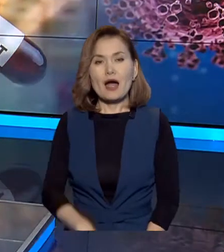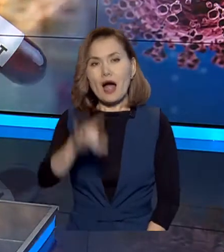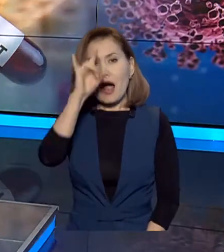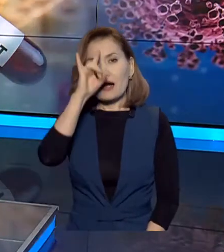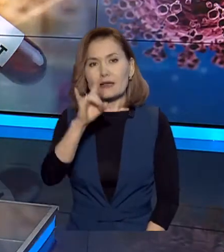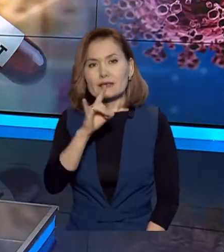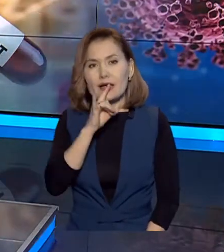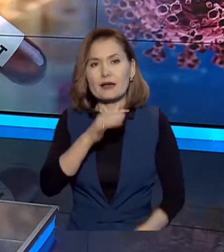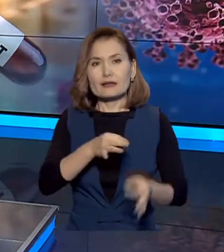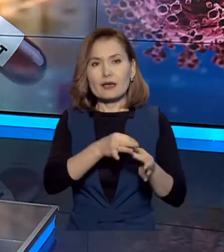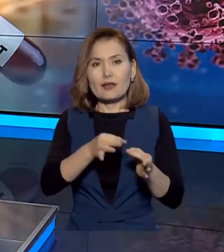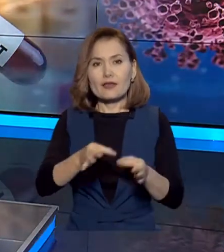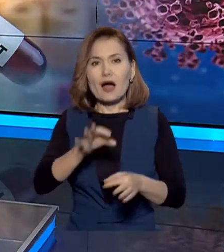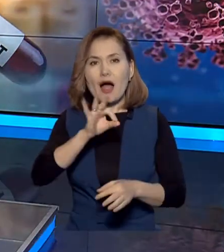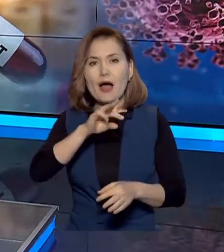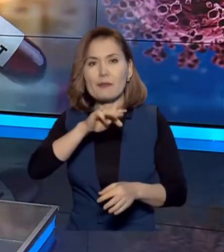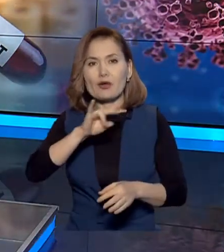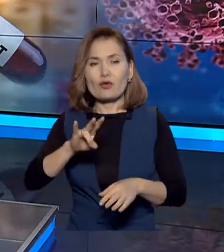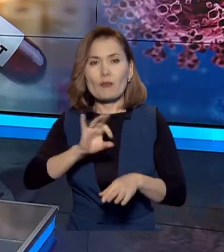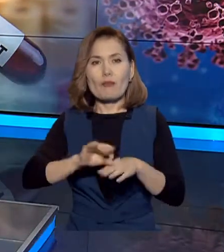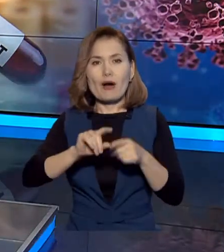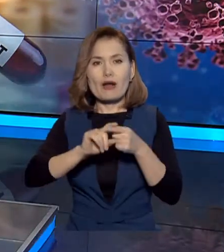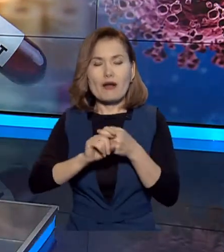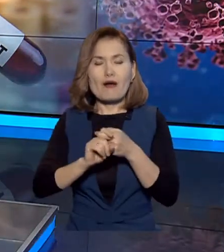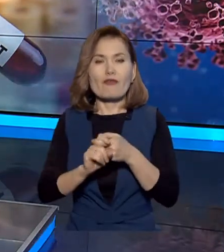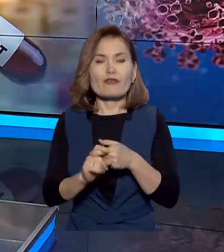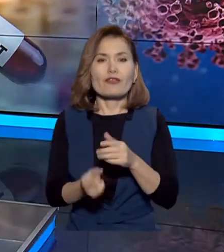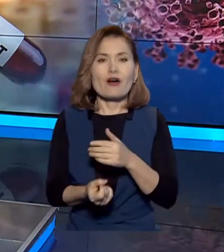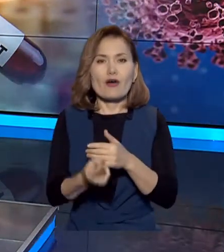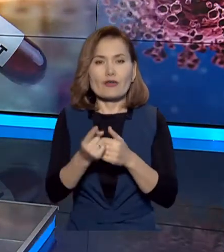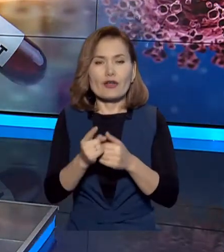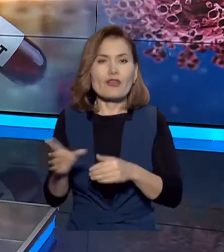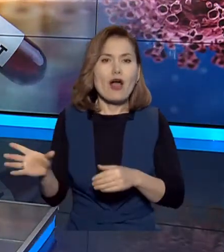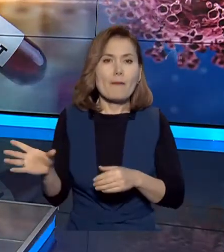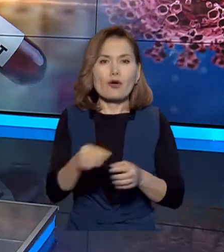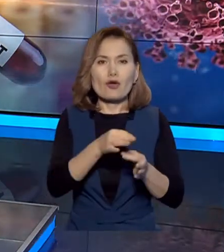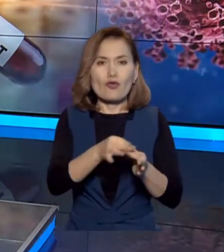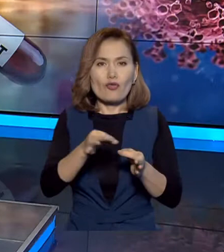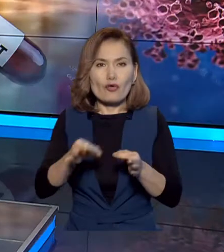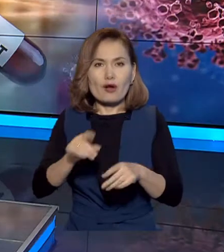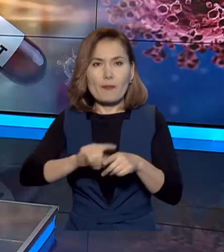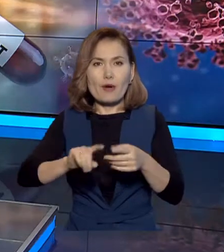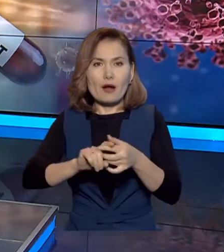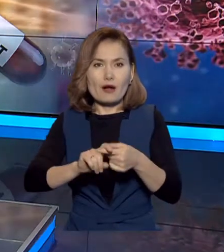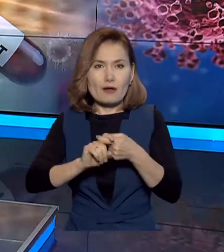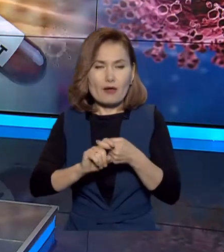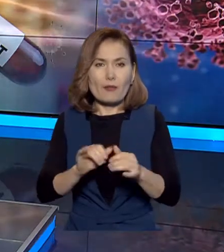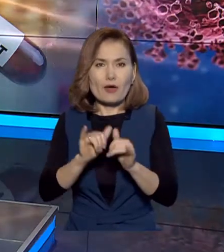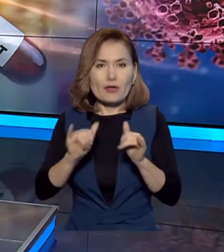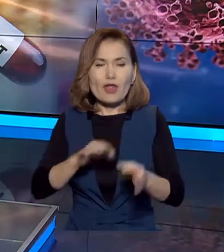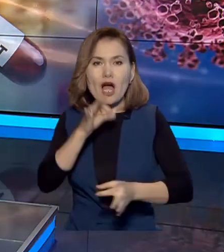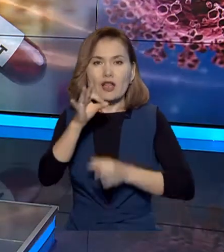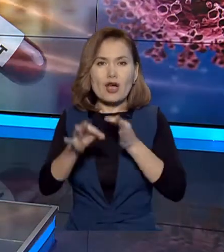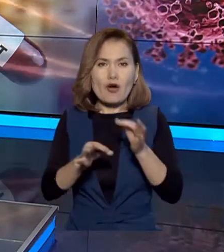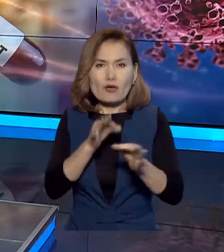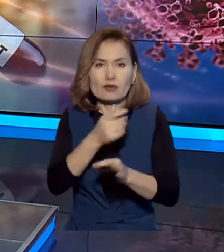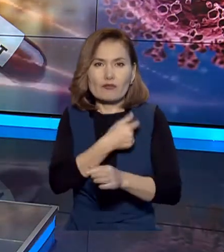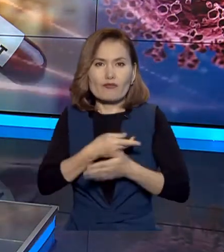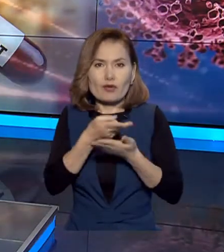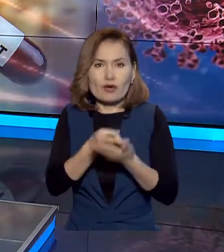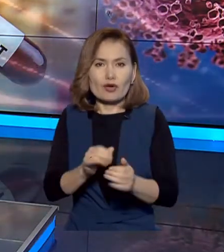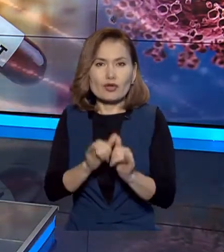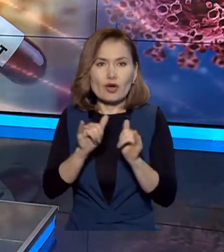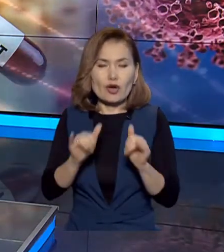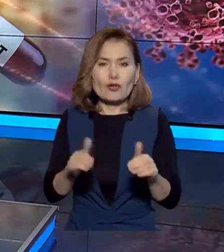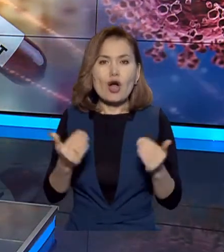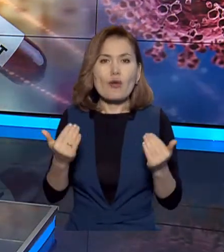Елде омикрон штамы күш алып келеді, а коронавирустың жаңа түрі бүкіл өңірге таралды. Сол себептен де тәуліктік көрсеткіш күрт өсіп жатыр. Бұл туралы